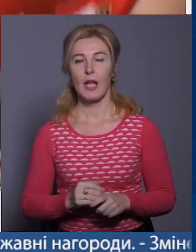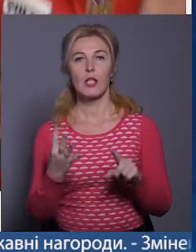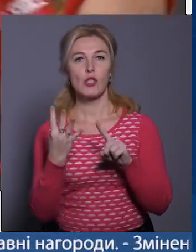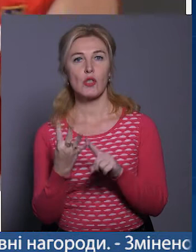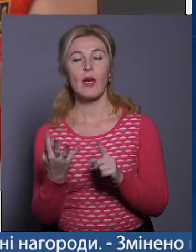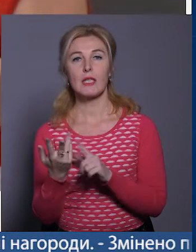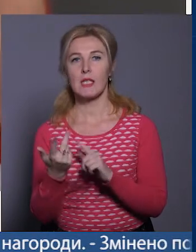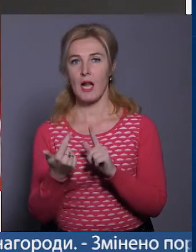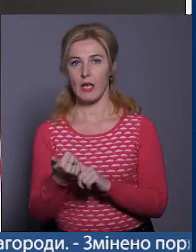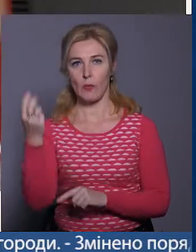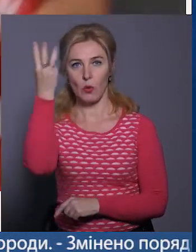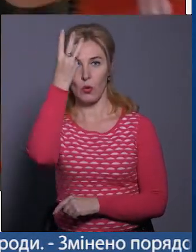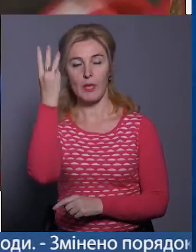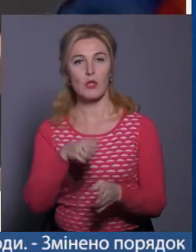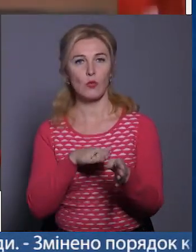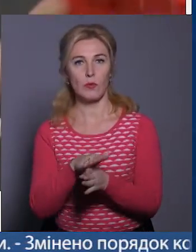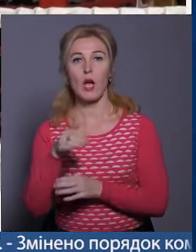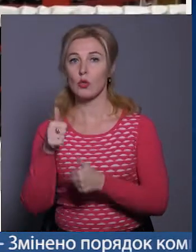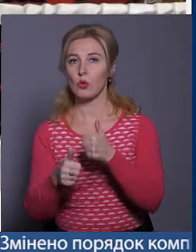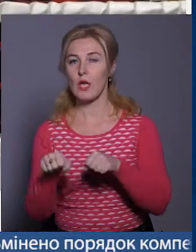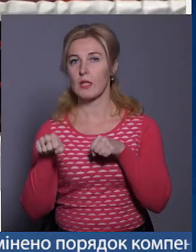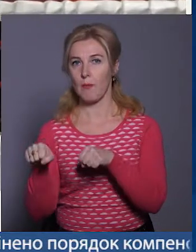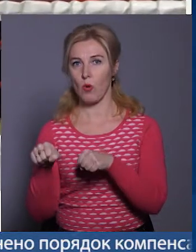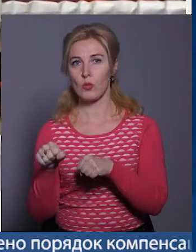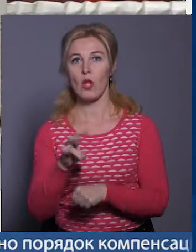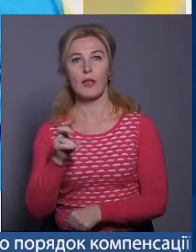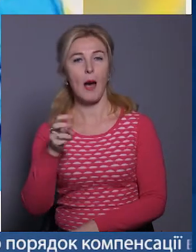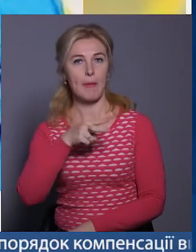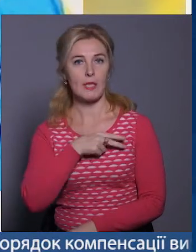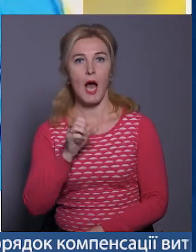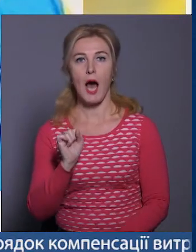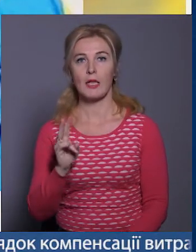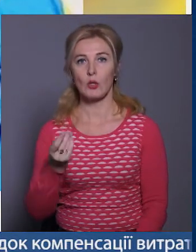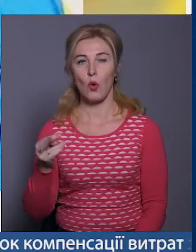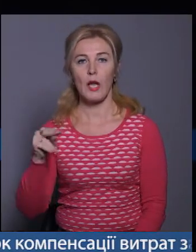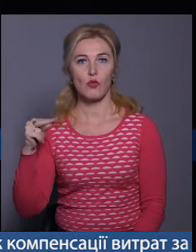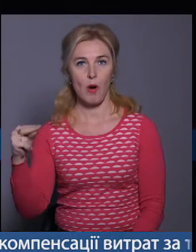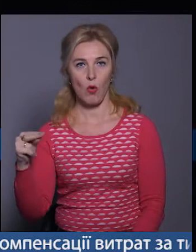Четвертий за ліком. У Хмельницькому відбувся турнір з боксу на призи Анатолія Чумакова.